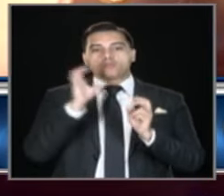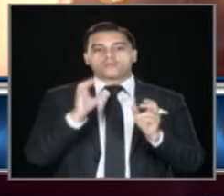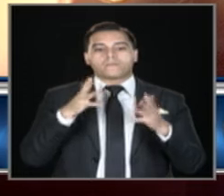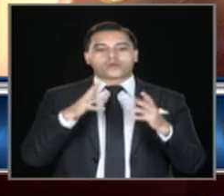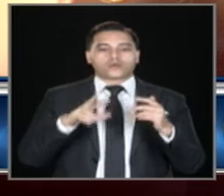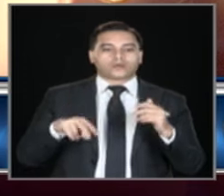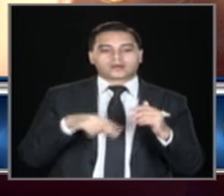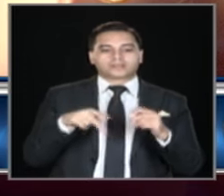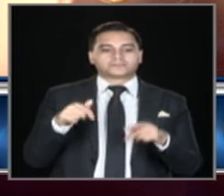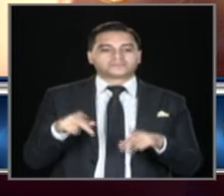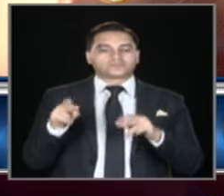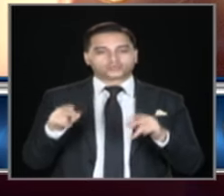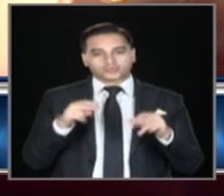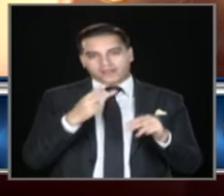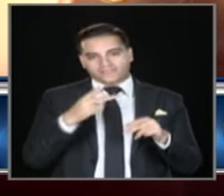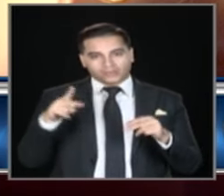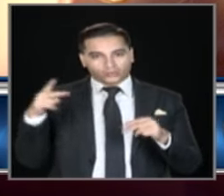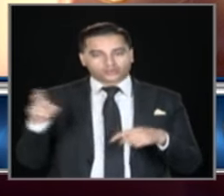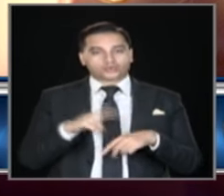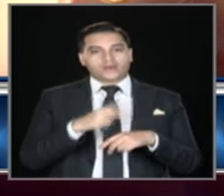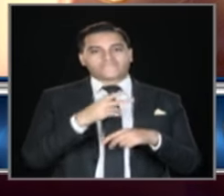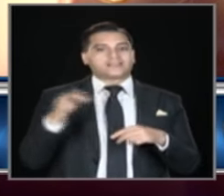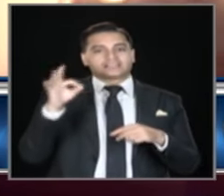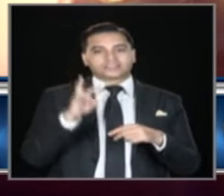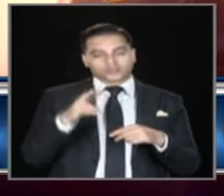القدم موسم 2022